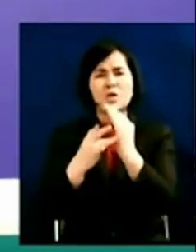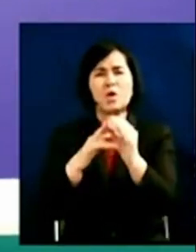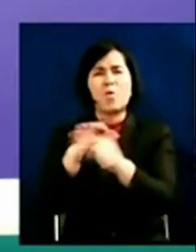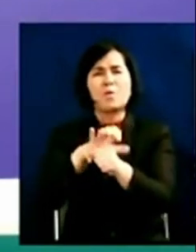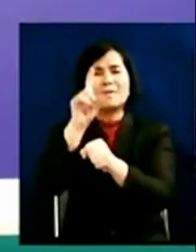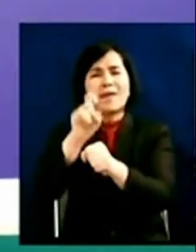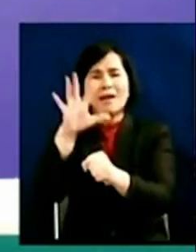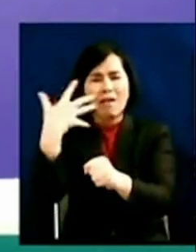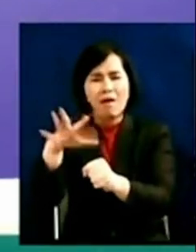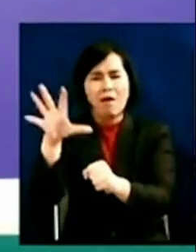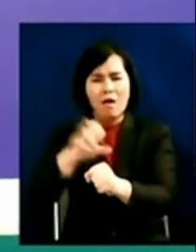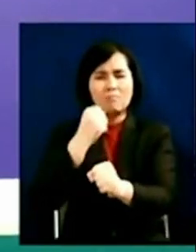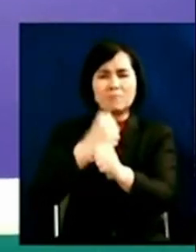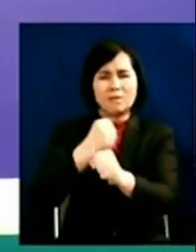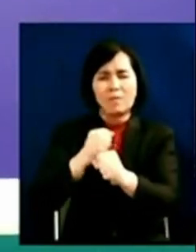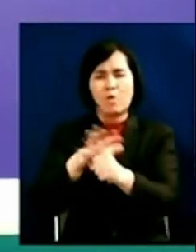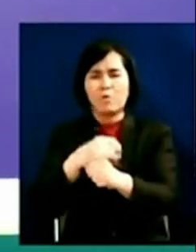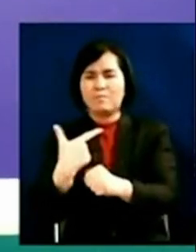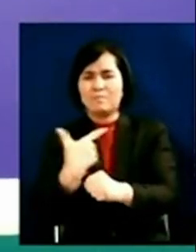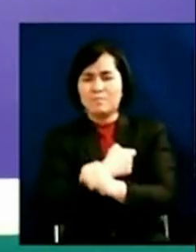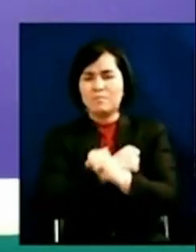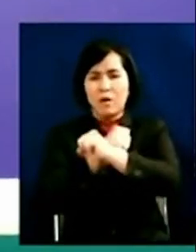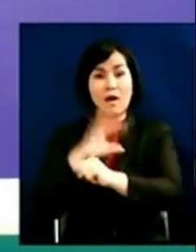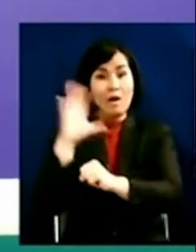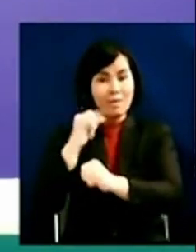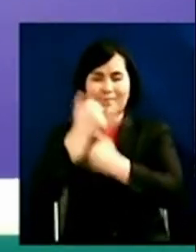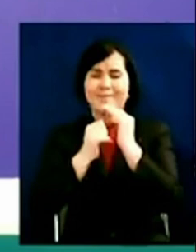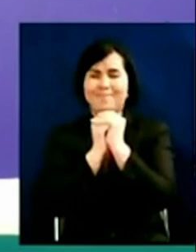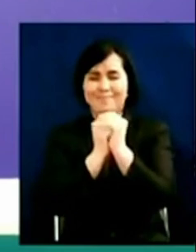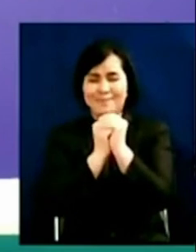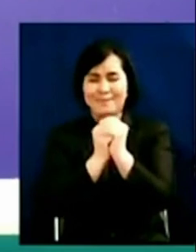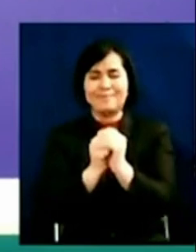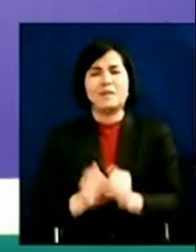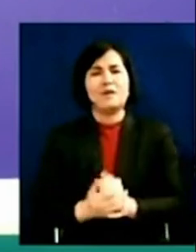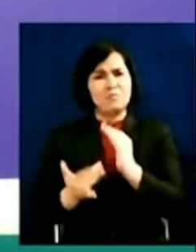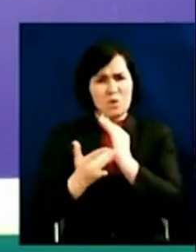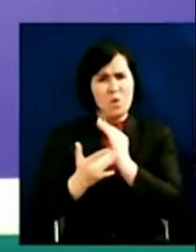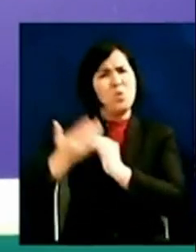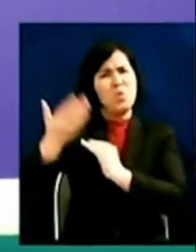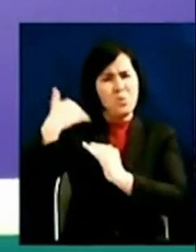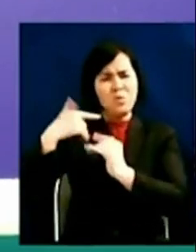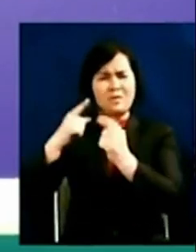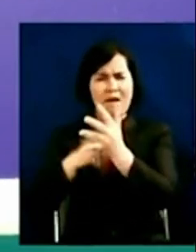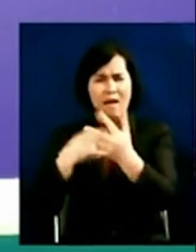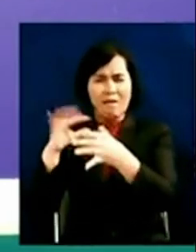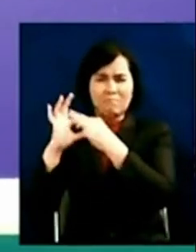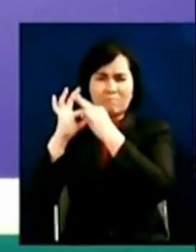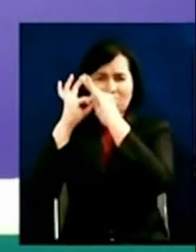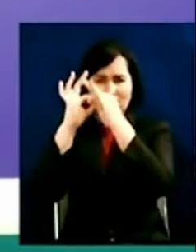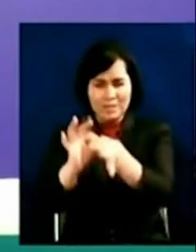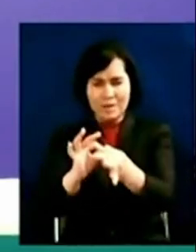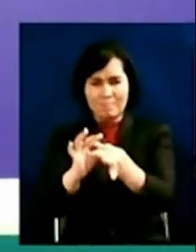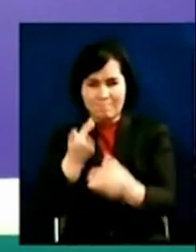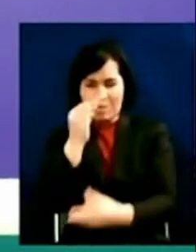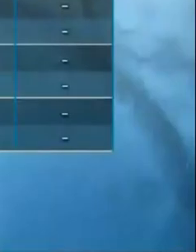เป็นอย่างนี้ครับลดการป่วยและเสียชีวิตเพราะฉะนั้นก็จะฉีดให้กับผู้สูงอายุคือคนที่อยู่มากกว่า 60ปีและผู้ที่มีโรค